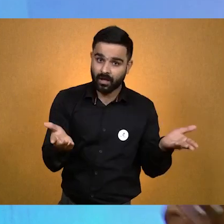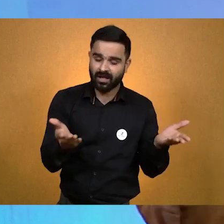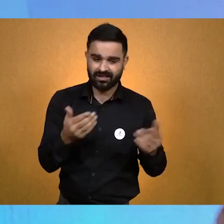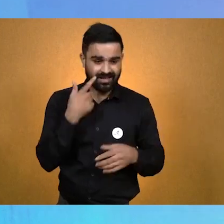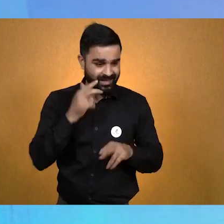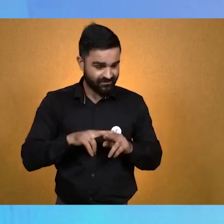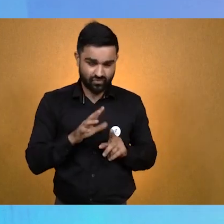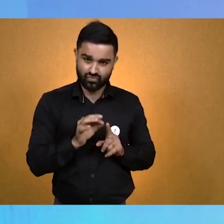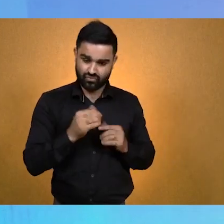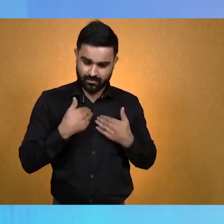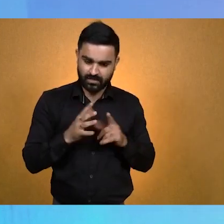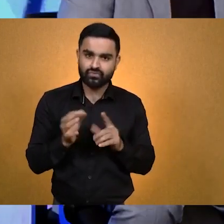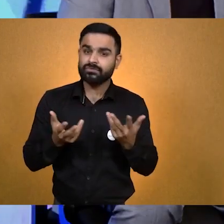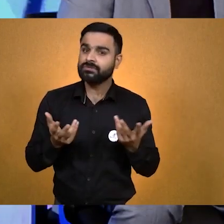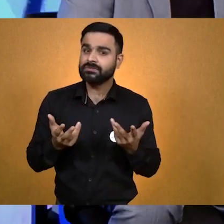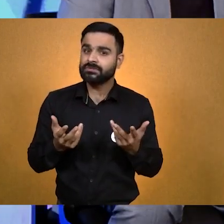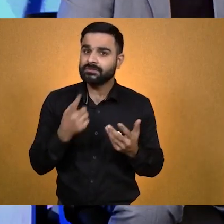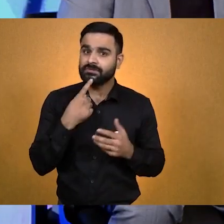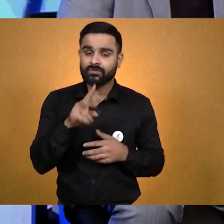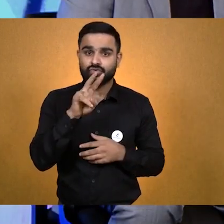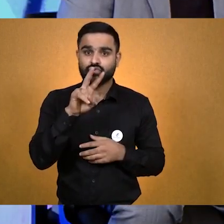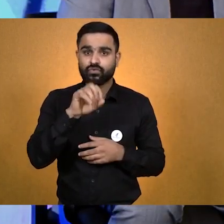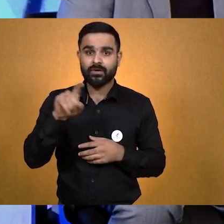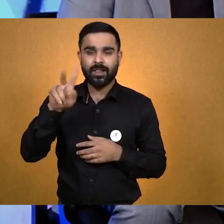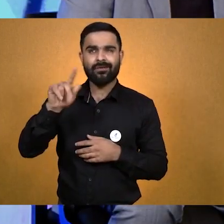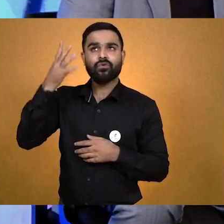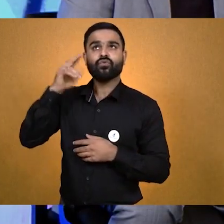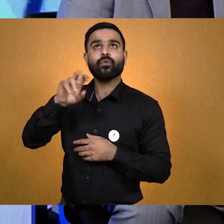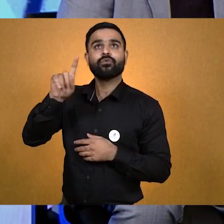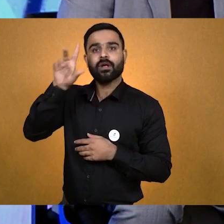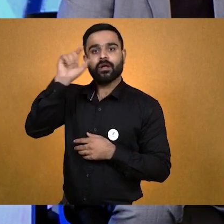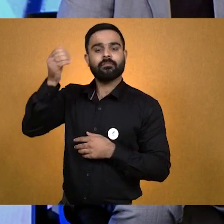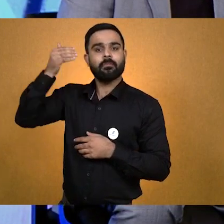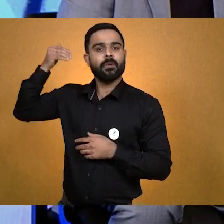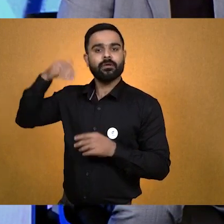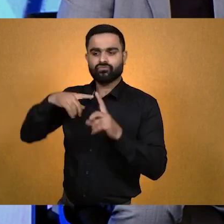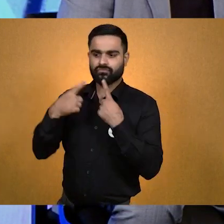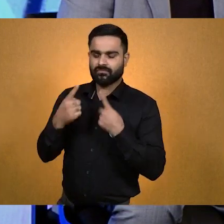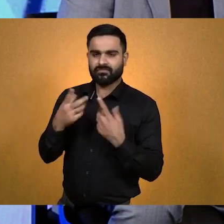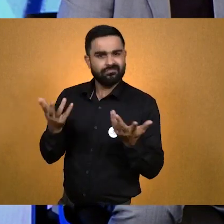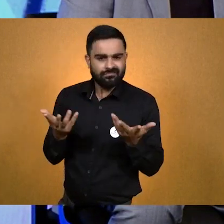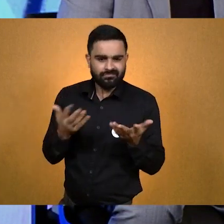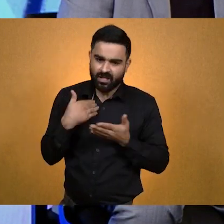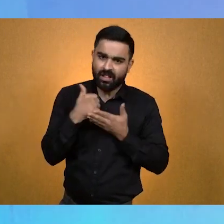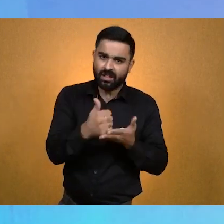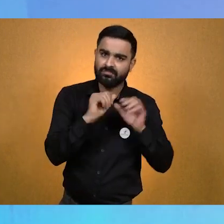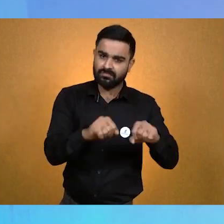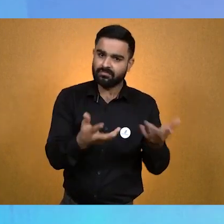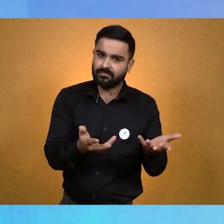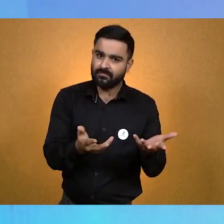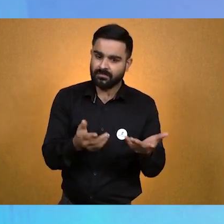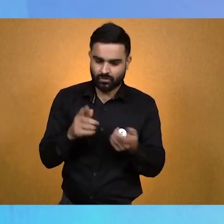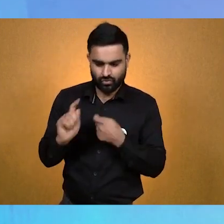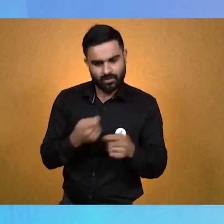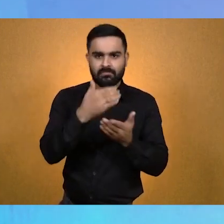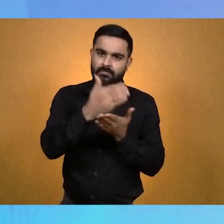मैंने कहा, इफ आई डू समथिंग व्हाट विल यू डू? This is 2011 and 12. Yeah. He said, I'll help you out. मैं कहा, ठीक है जी. हमने कहा, एक